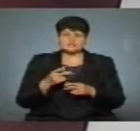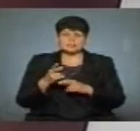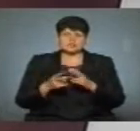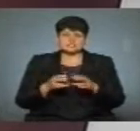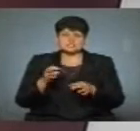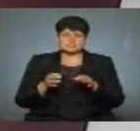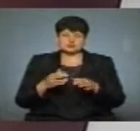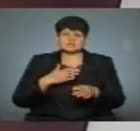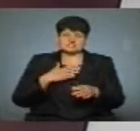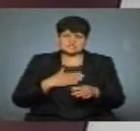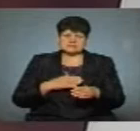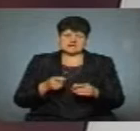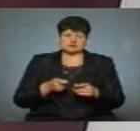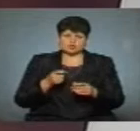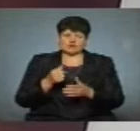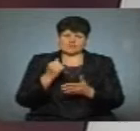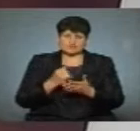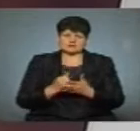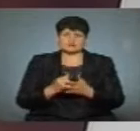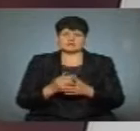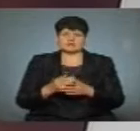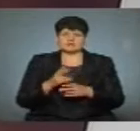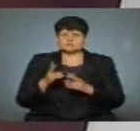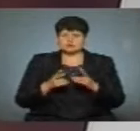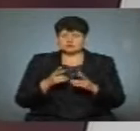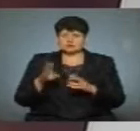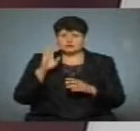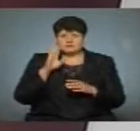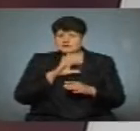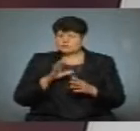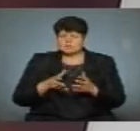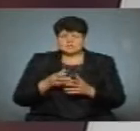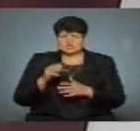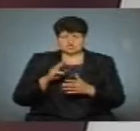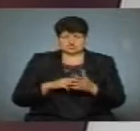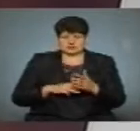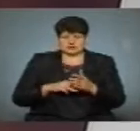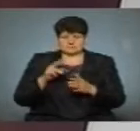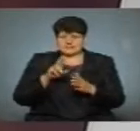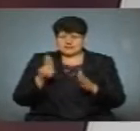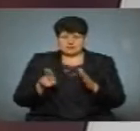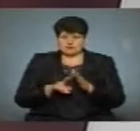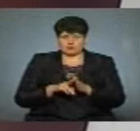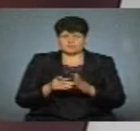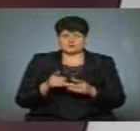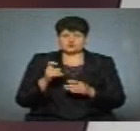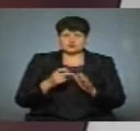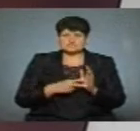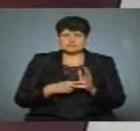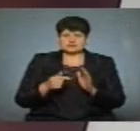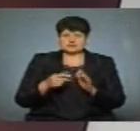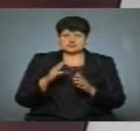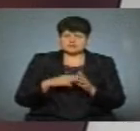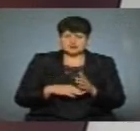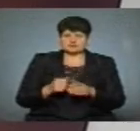суд задовольнив апеляцію хлопця, відтак він не платитиме штраф за непокору правоохоронця. Нагадаю, сплатити 170 гривень штрафу